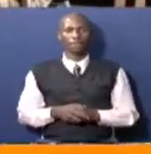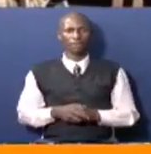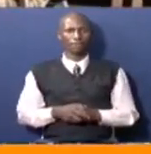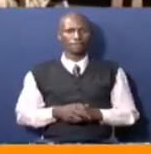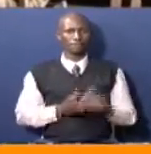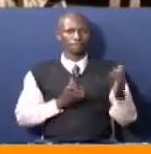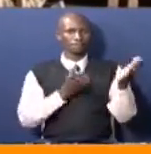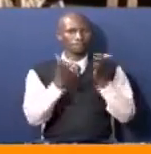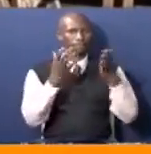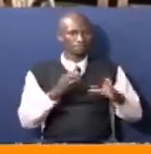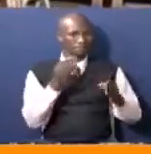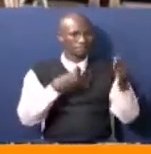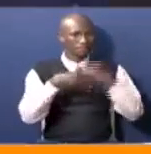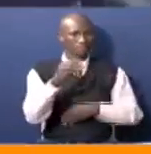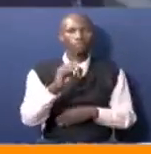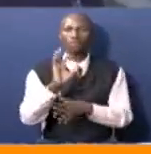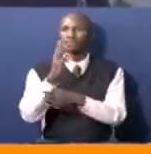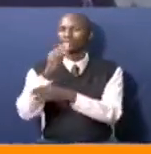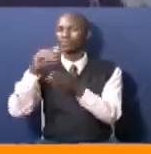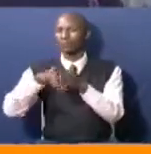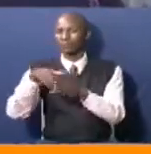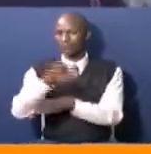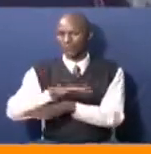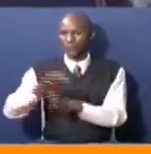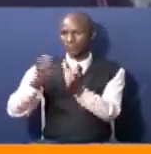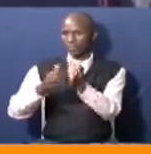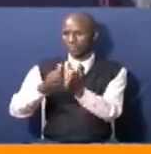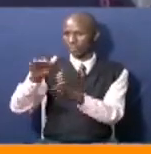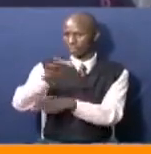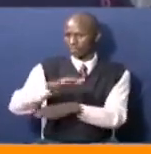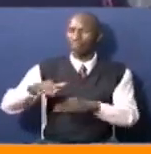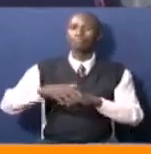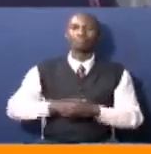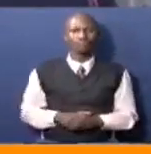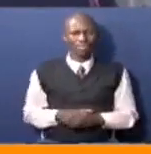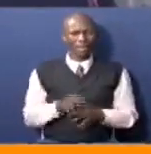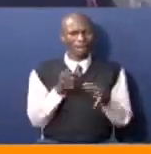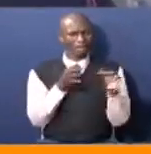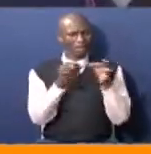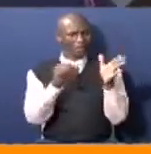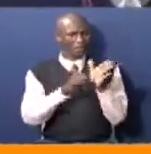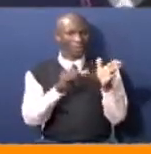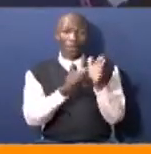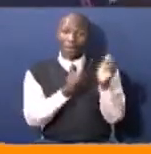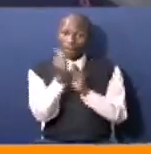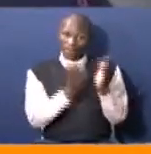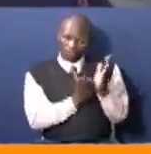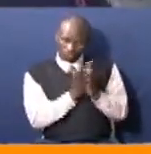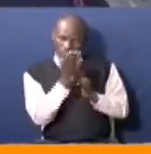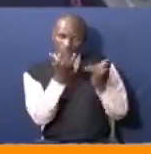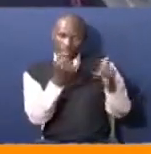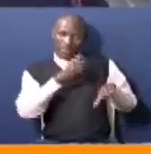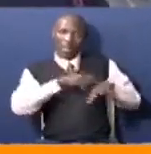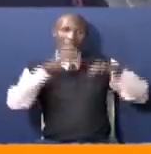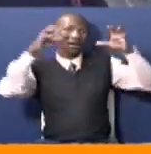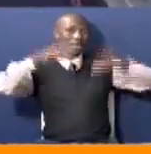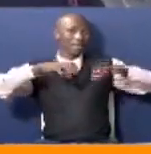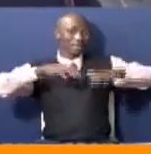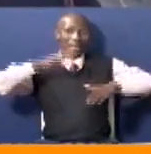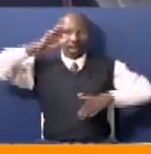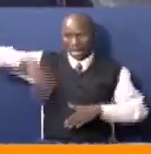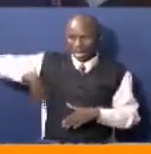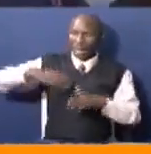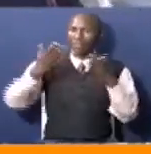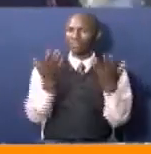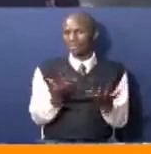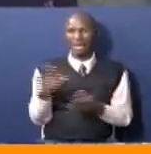Atandithya mamiti ya kuvanda soko ni wa malikiti Musyini wa Masaku ni maelezi ya dhina ula maende ya kwesila ivinda ya Mbua iseleiwe ni